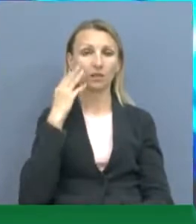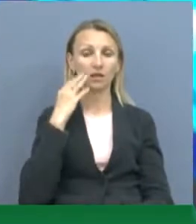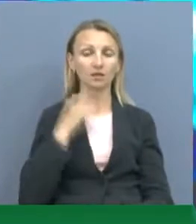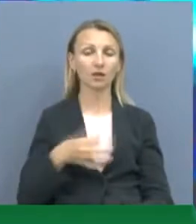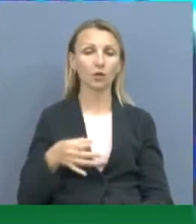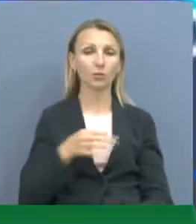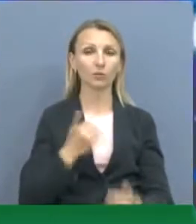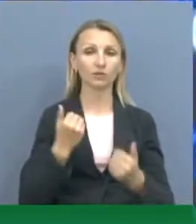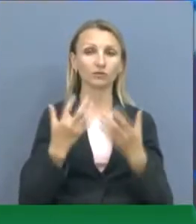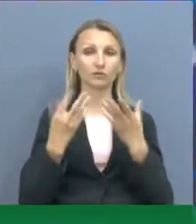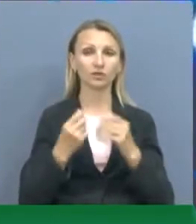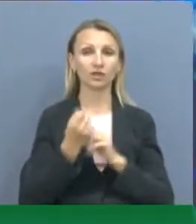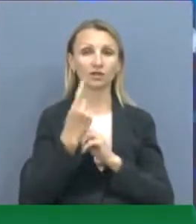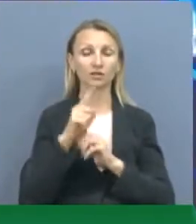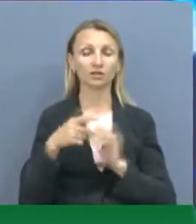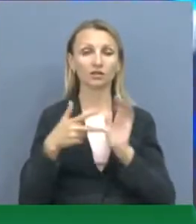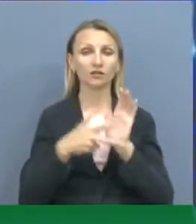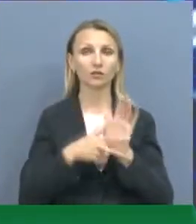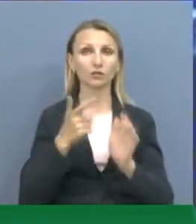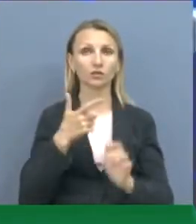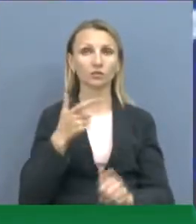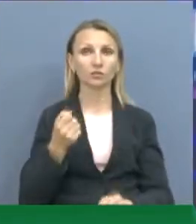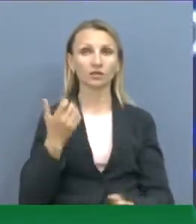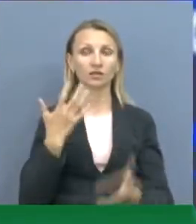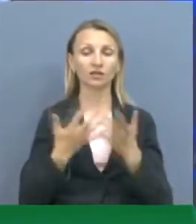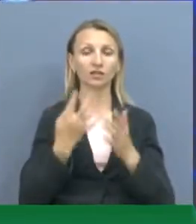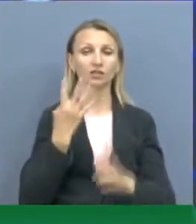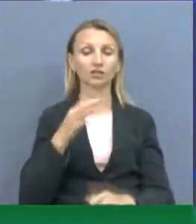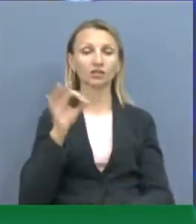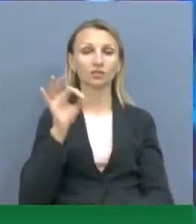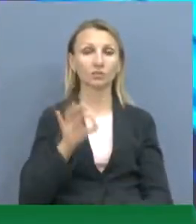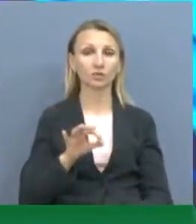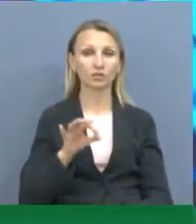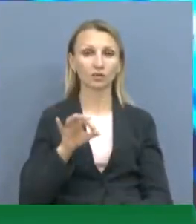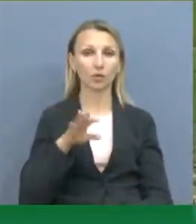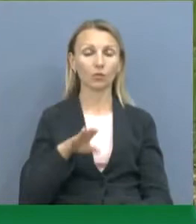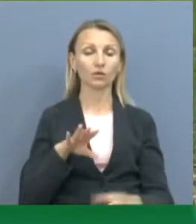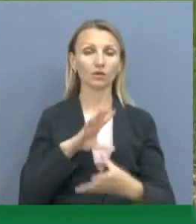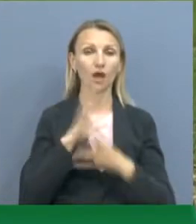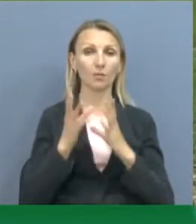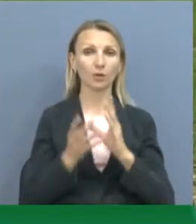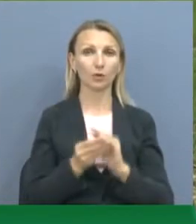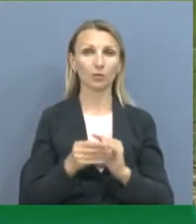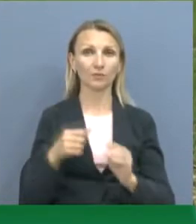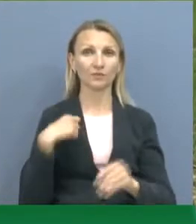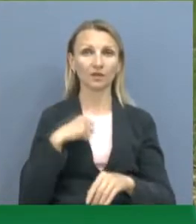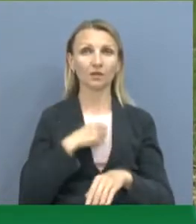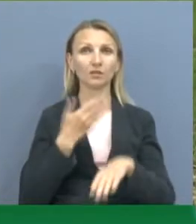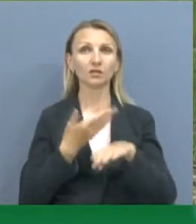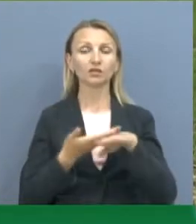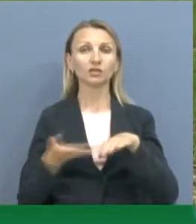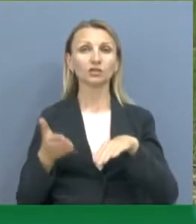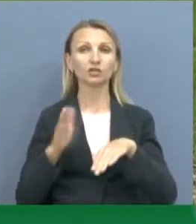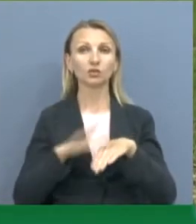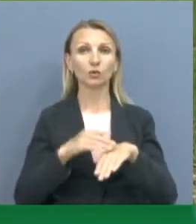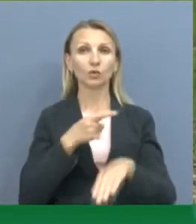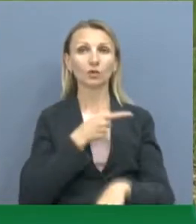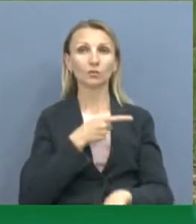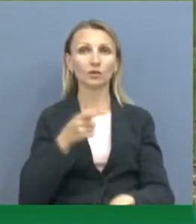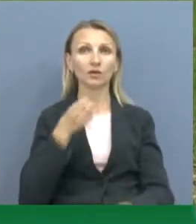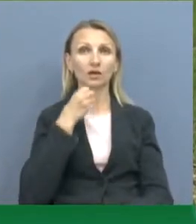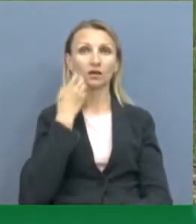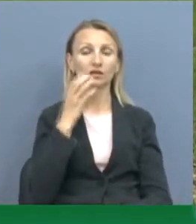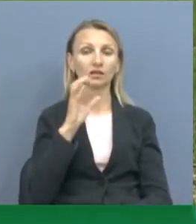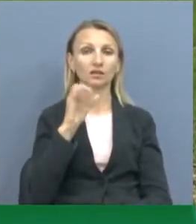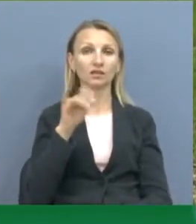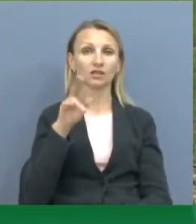обработано 11,8 тысяч гектар или 4% от прогнозируемого объема. Самый тяжелый период – это когда саранча встает